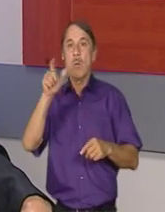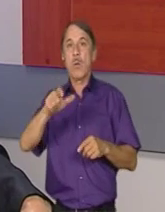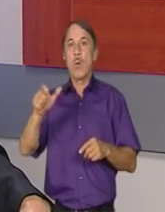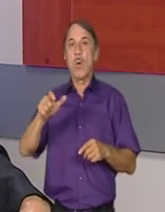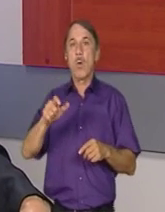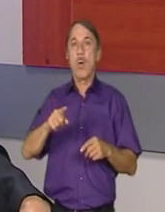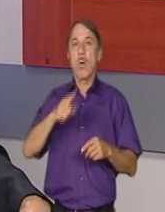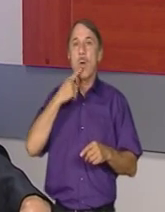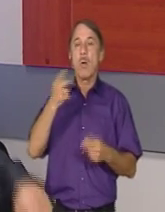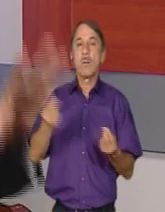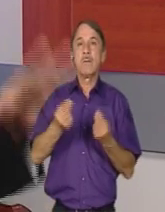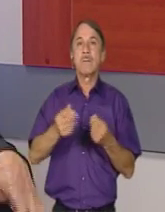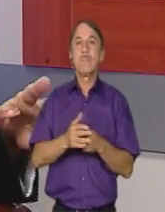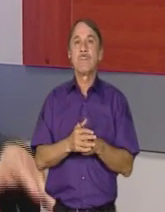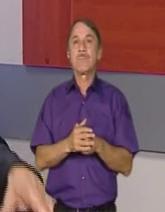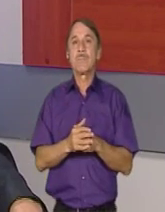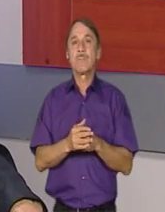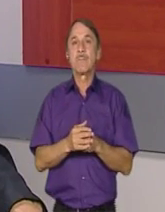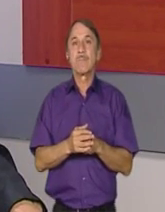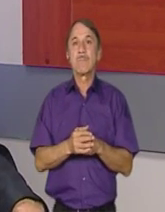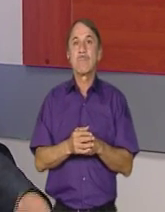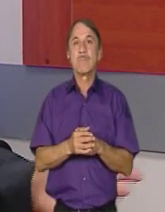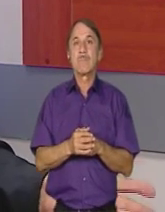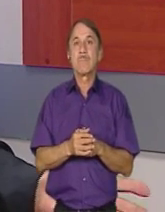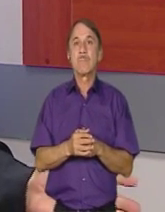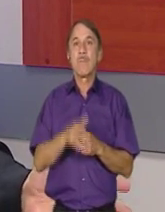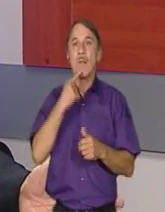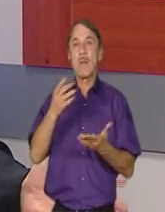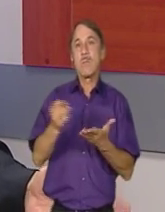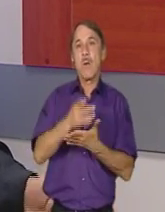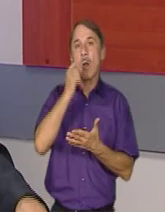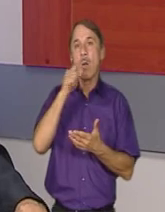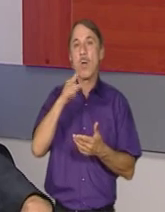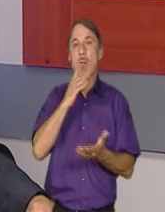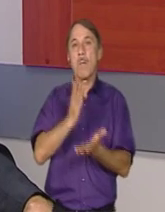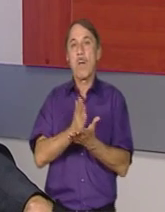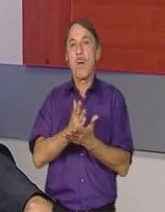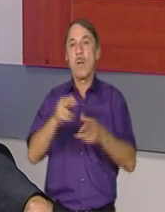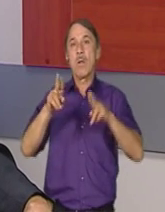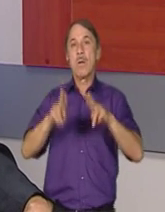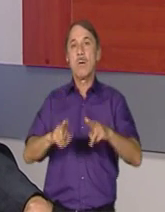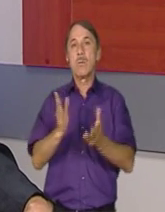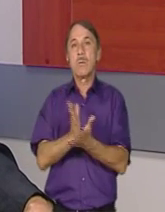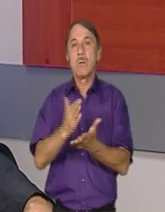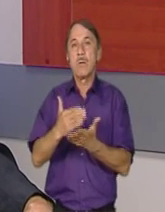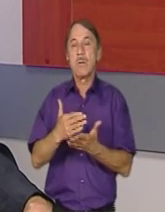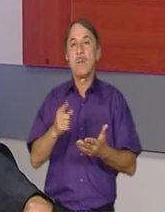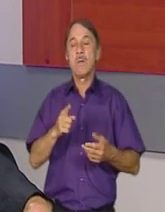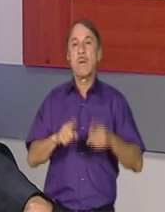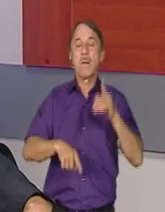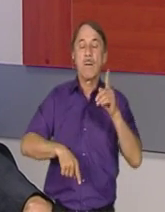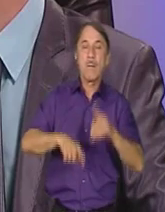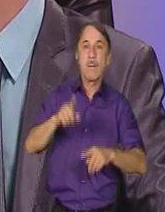aforizam u konačnoj verziji, kad sam ga iščistio, glasi, sudbina nebeskog naroda zavisi od